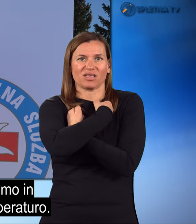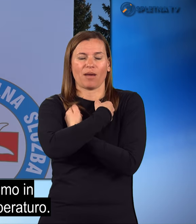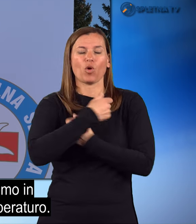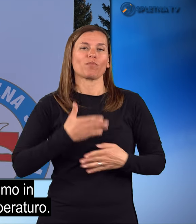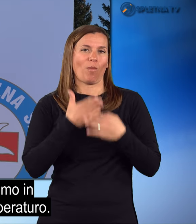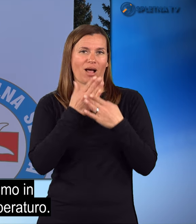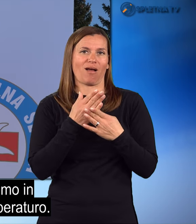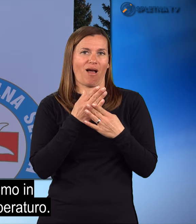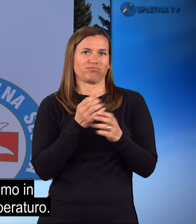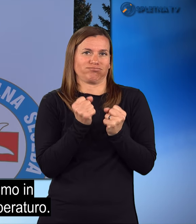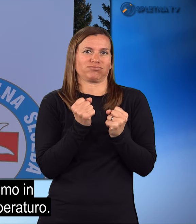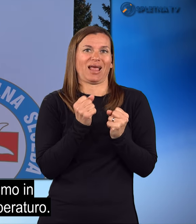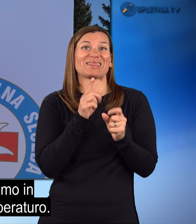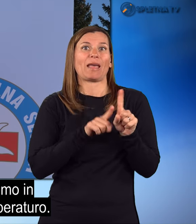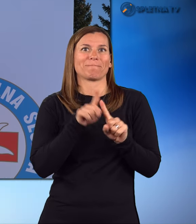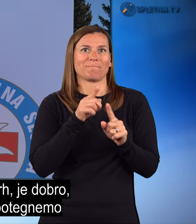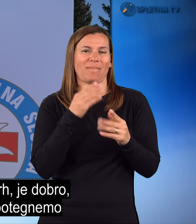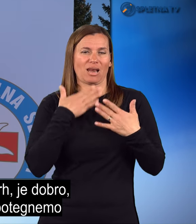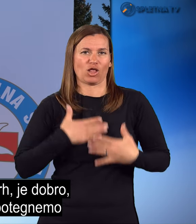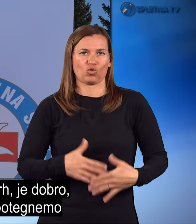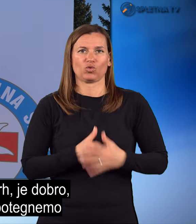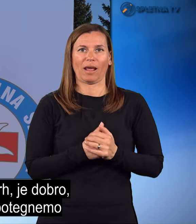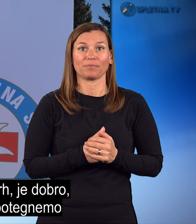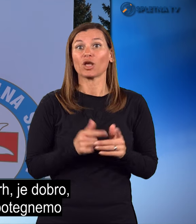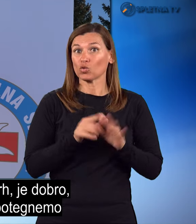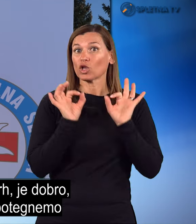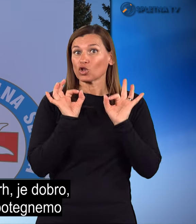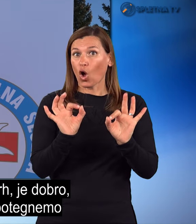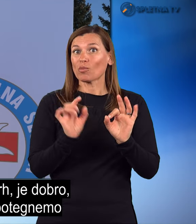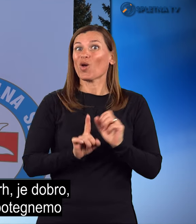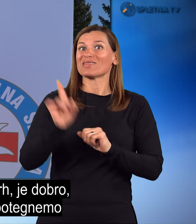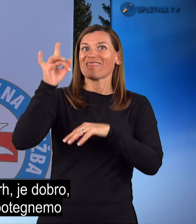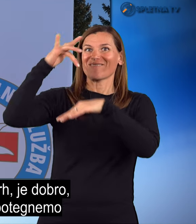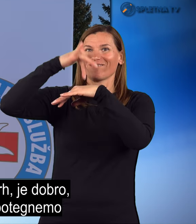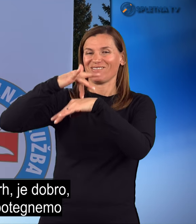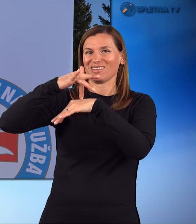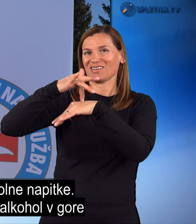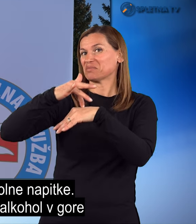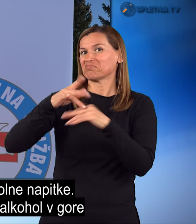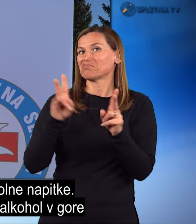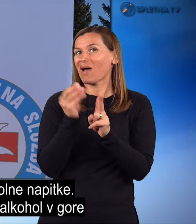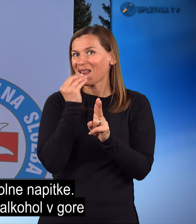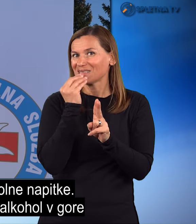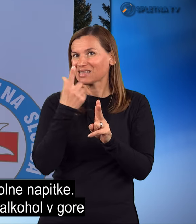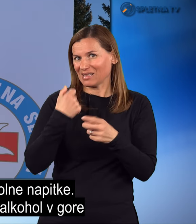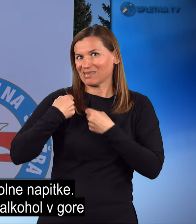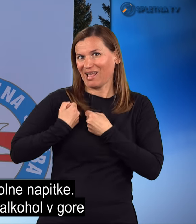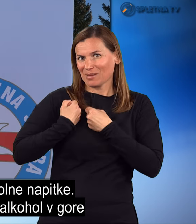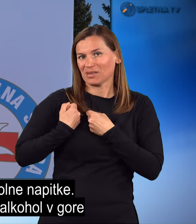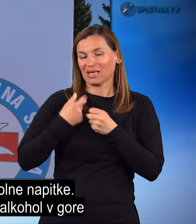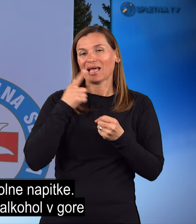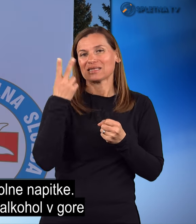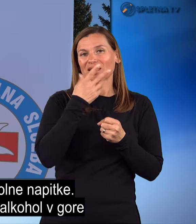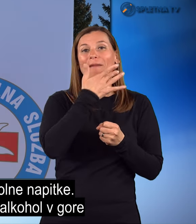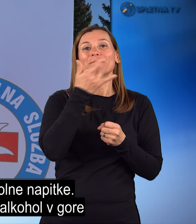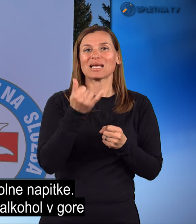ohranjamo tudi temperaturo. Pa ponavadi, ko pridemo na vrh, je fajn, da iz nahrbtnika potegnemo neko malico in pa